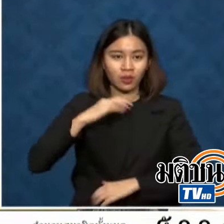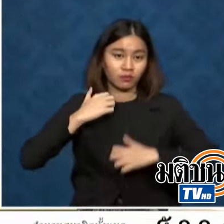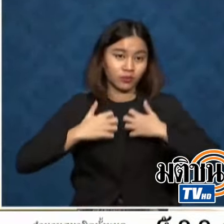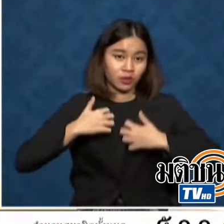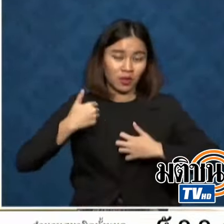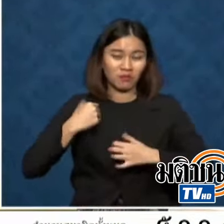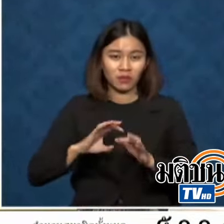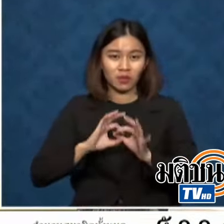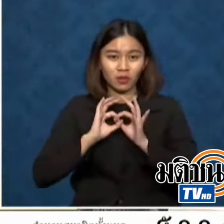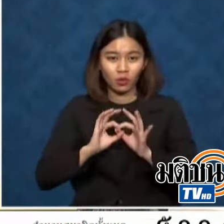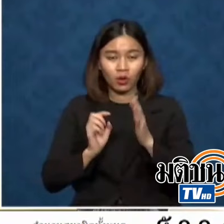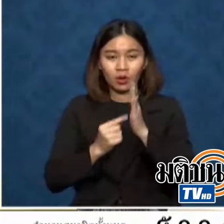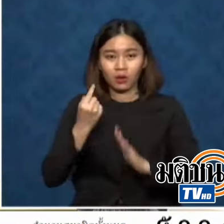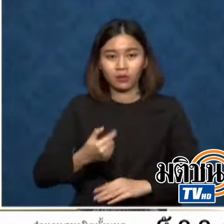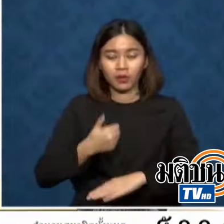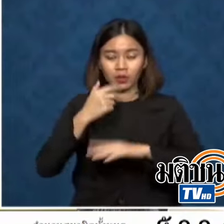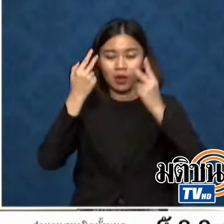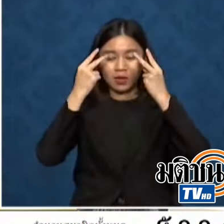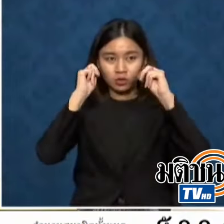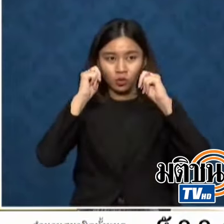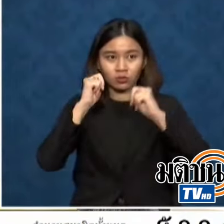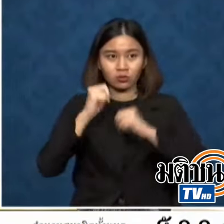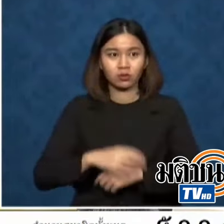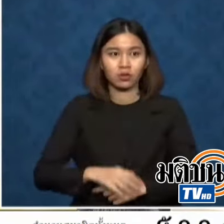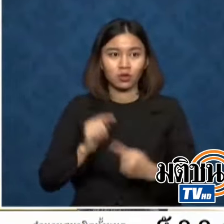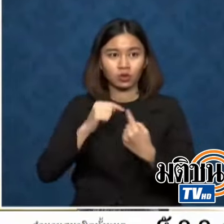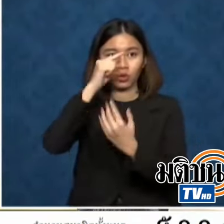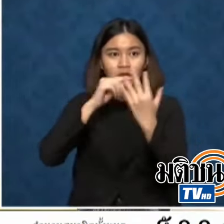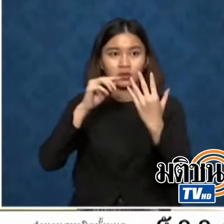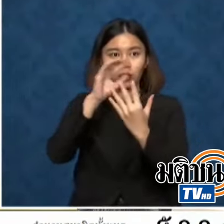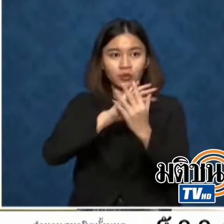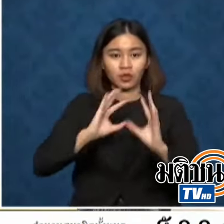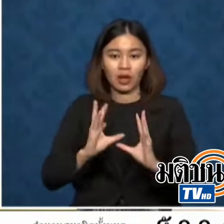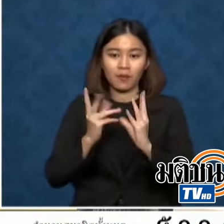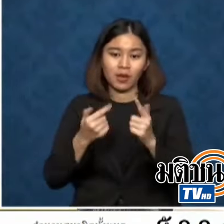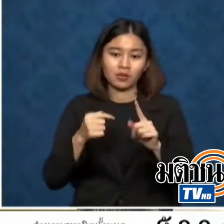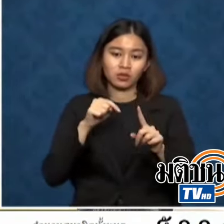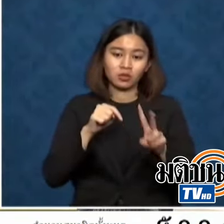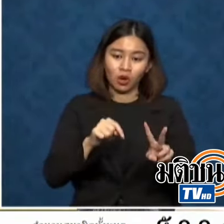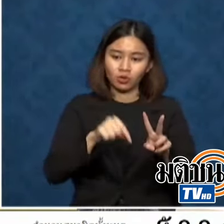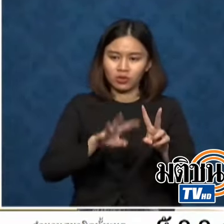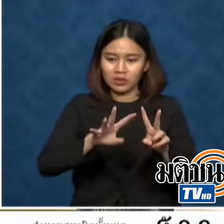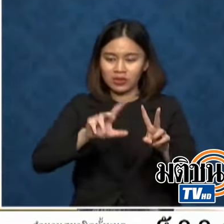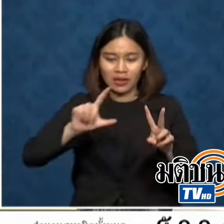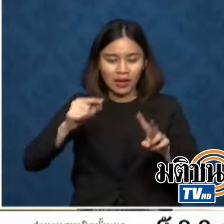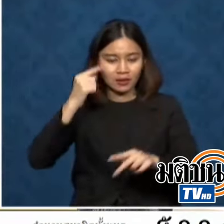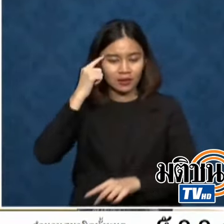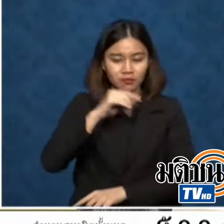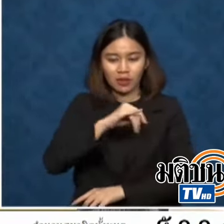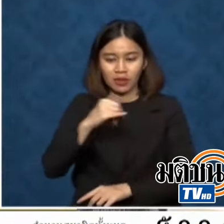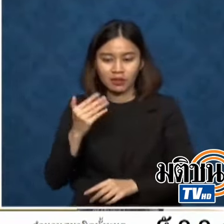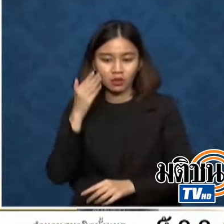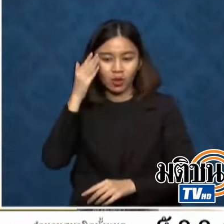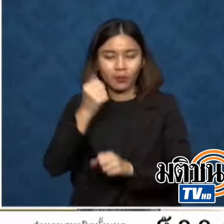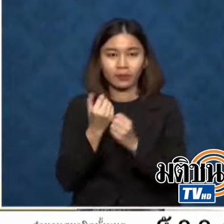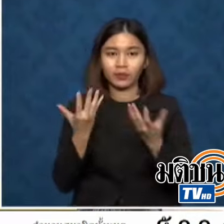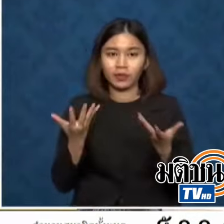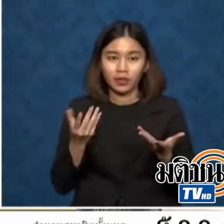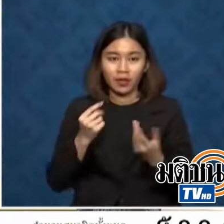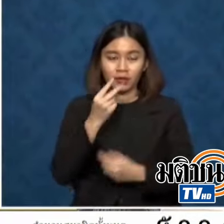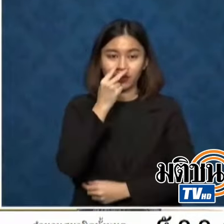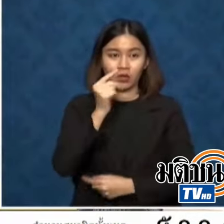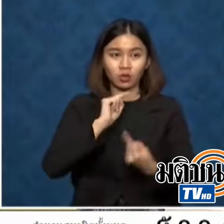นิดนึงว่าตั้งแต่ท่านเป็นนายกรัฐมนตรีมานี่ maret capประเทศไทยหายไปตั้ง 2.4ล้านล้านเนี่ยก็ไม่แน่ใจว่าจะเป็นไปยังไงนะครับแต่ที่